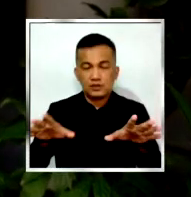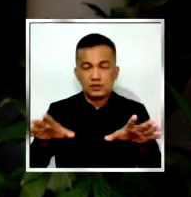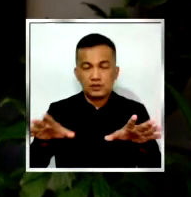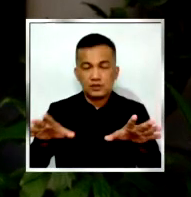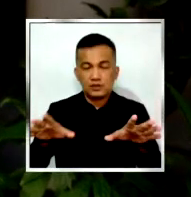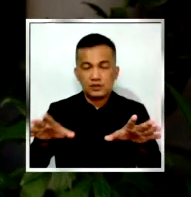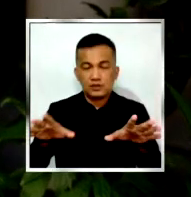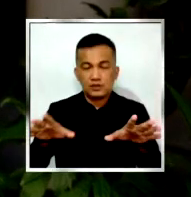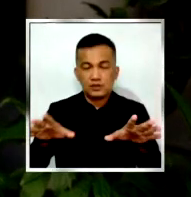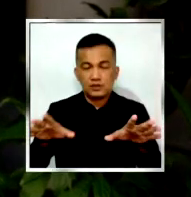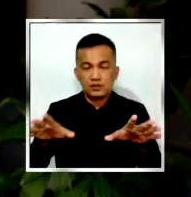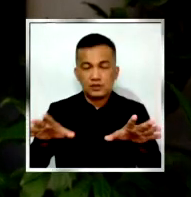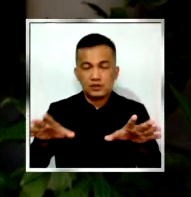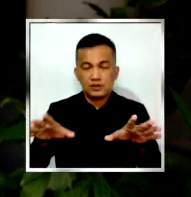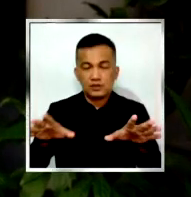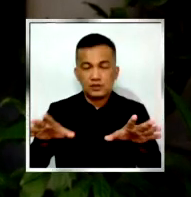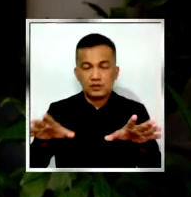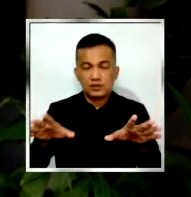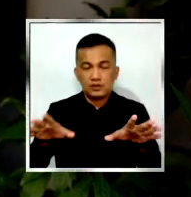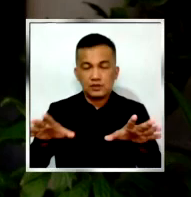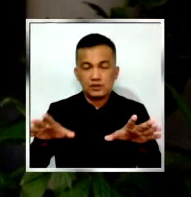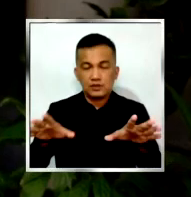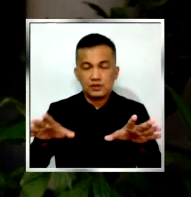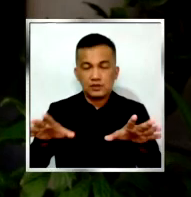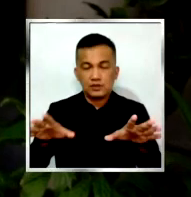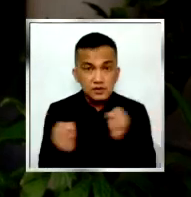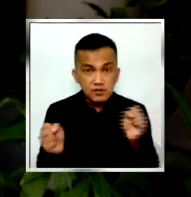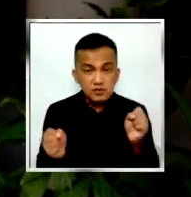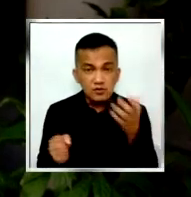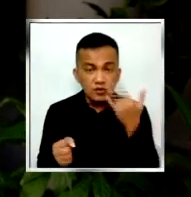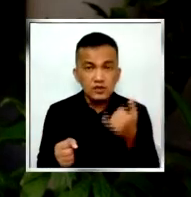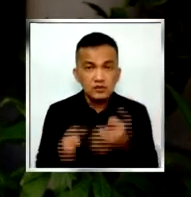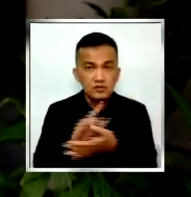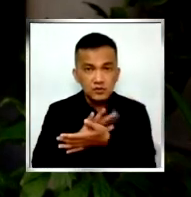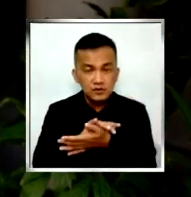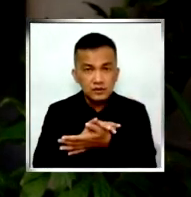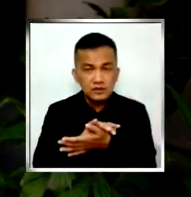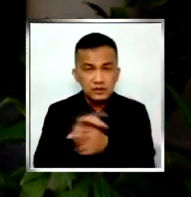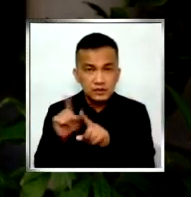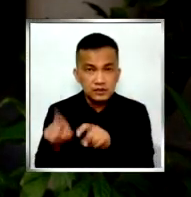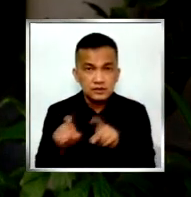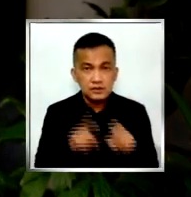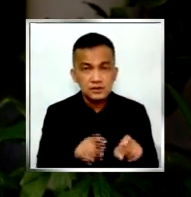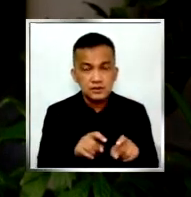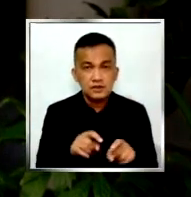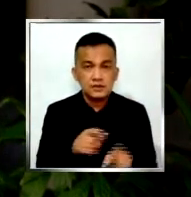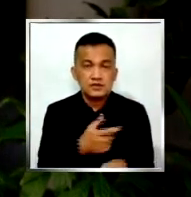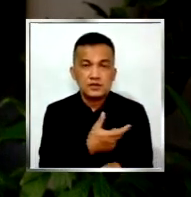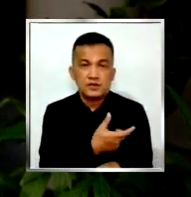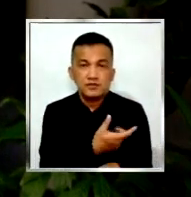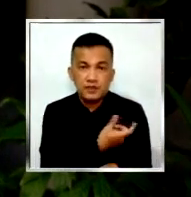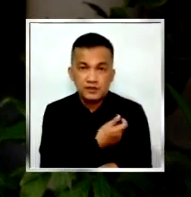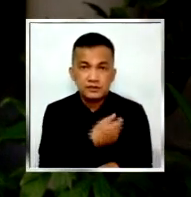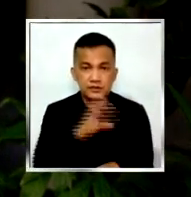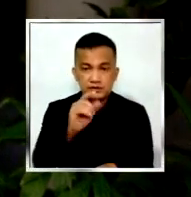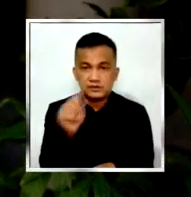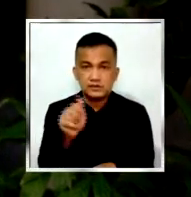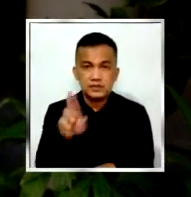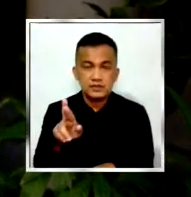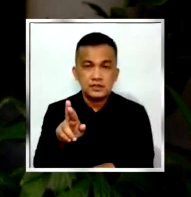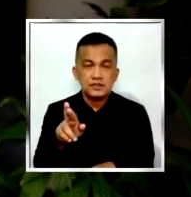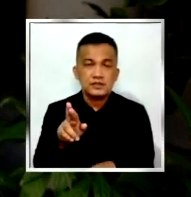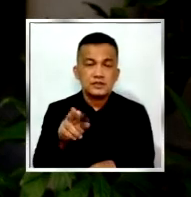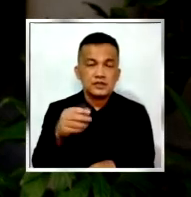Maraming buhay raw ang naisalba dahil sa COVID-19 testing ayon kay Vaccine Czar Secretary Carlito Galvez. Kaya pinag-aaralan na ng